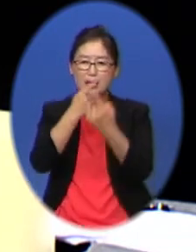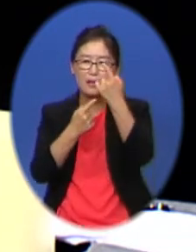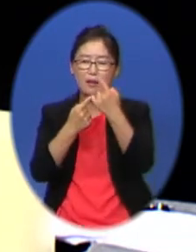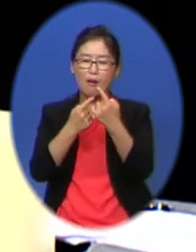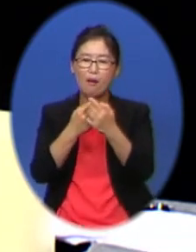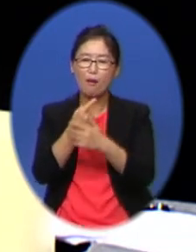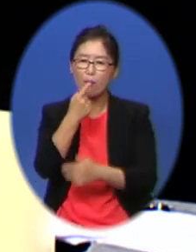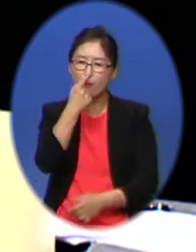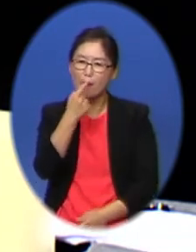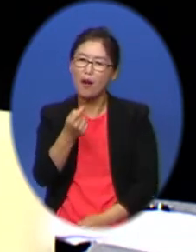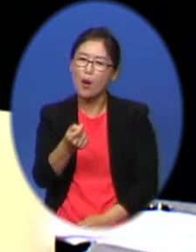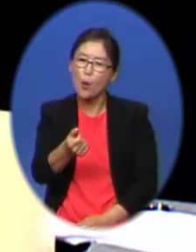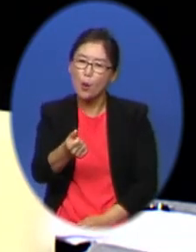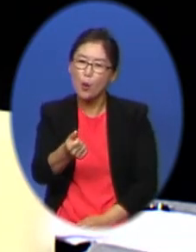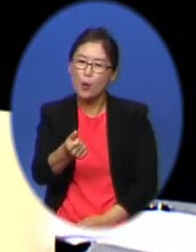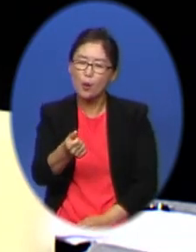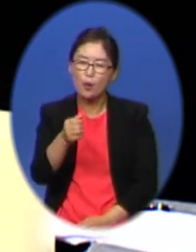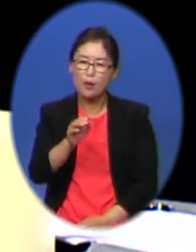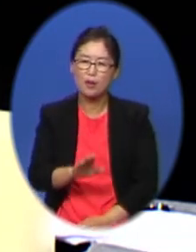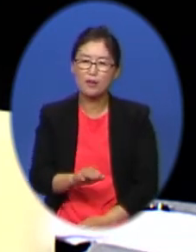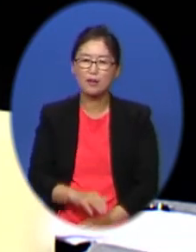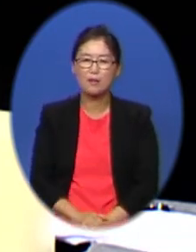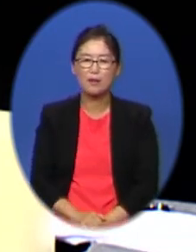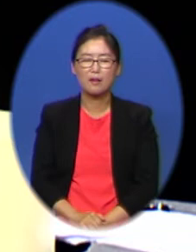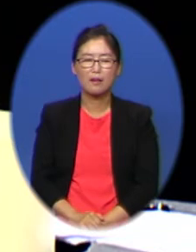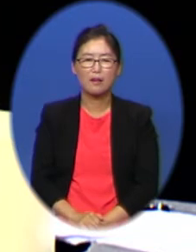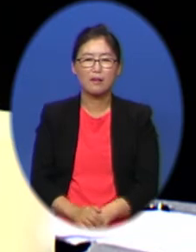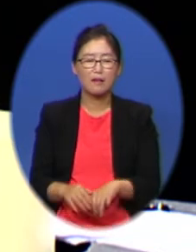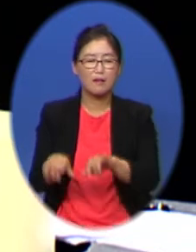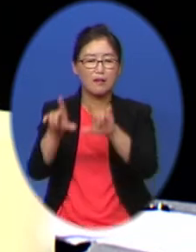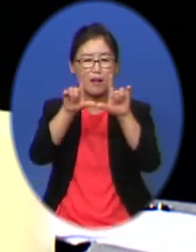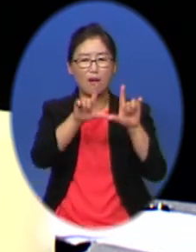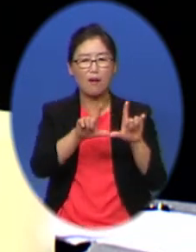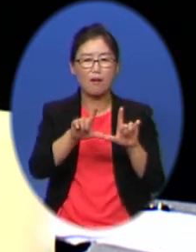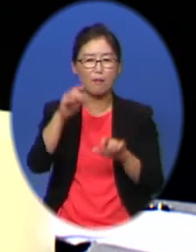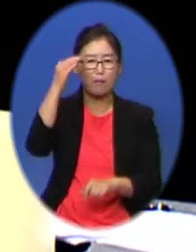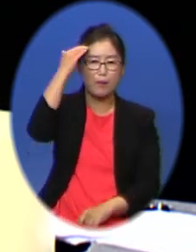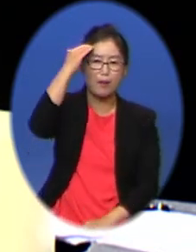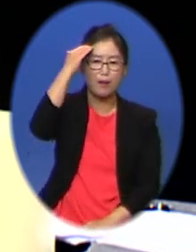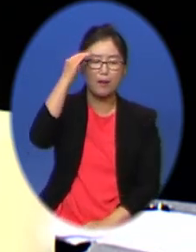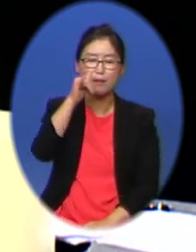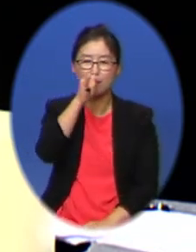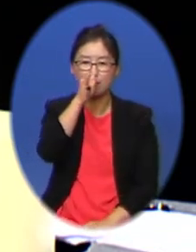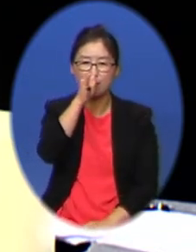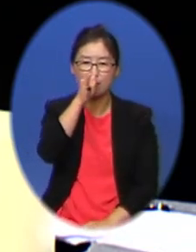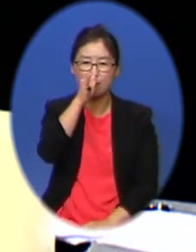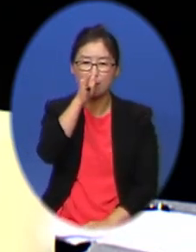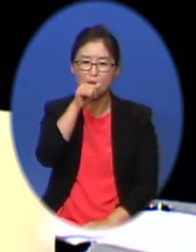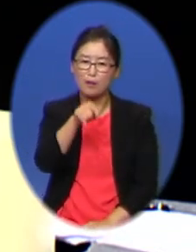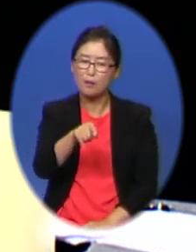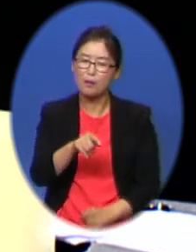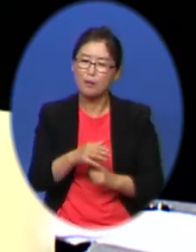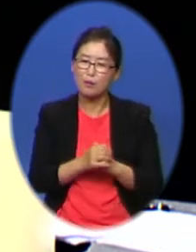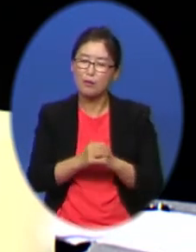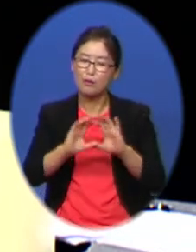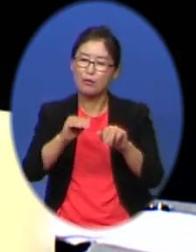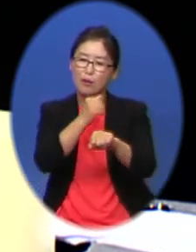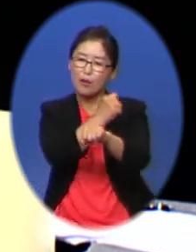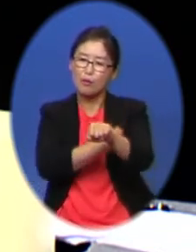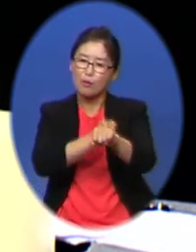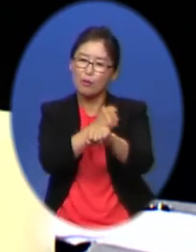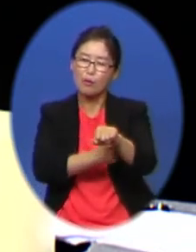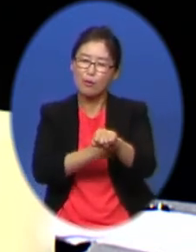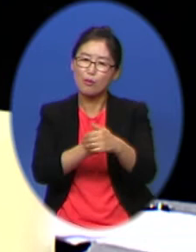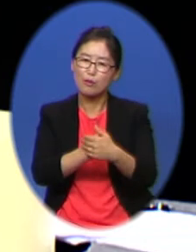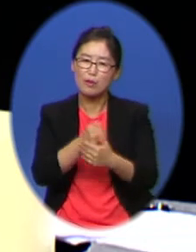보이지만 자 일상생활에 좀 꽤 지장을 받고 있는 상황으로 보이는데 이 정도면 이제 국가유공자 인정이 필요한 거 아닐까